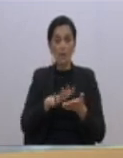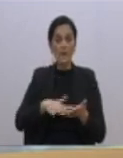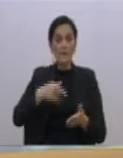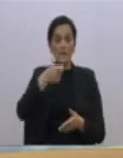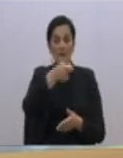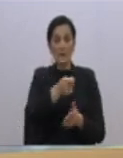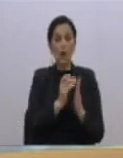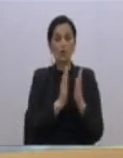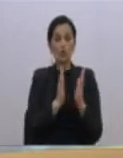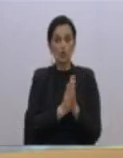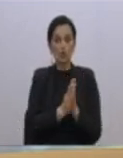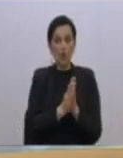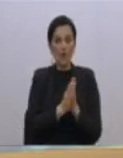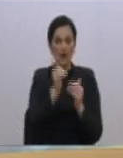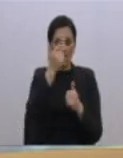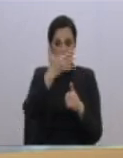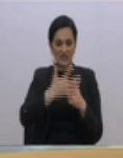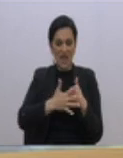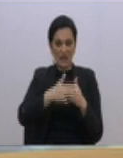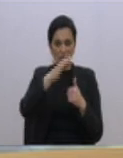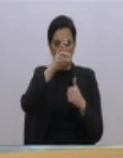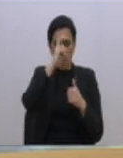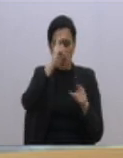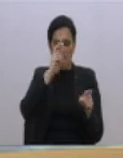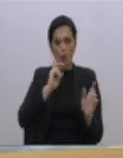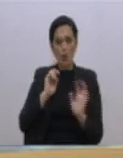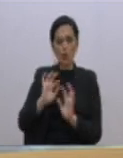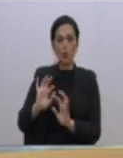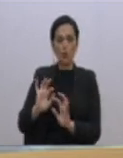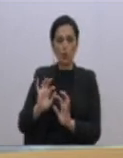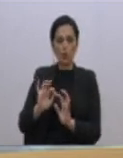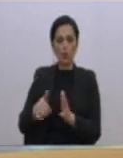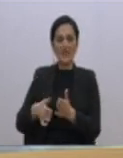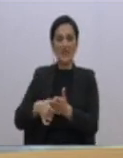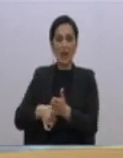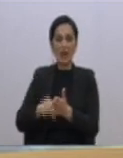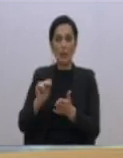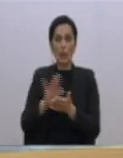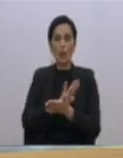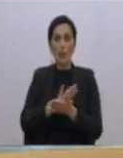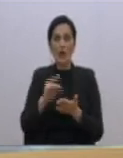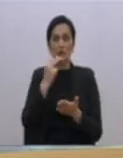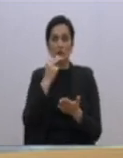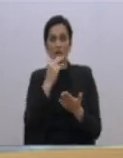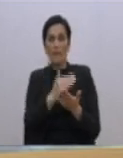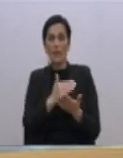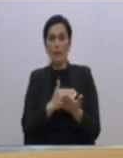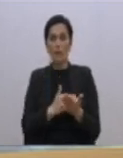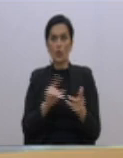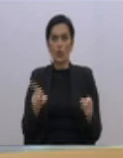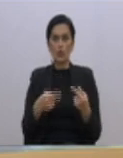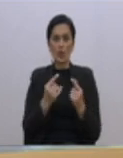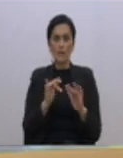და თხოვა, რომ ცენტრალურმა ხელისუფლებამ უზრუნველყოს და დაეხმაროს უფასო კვების პროგრამის